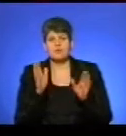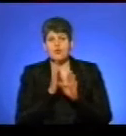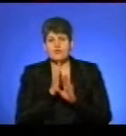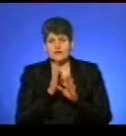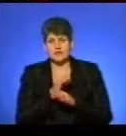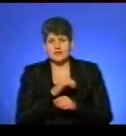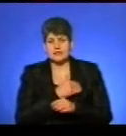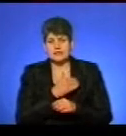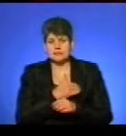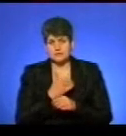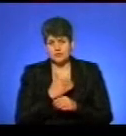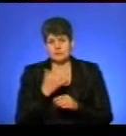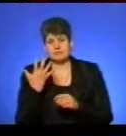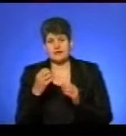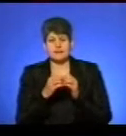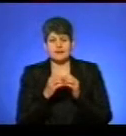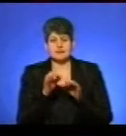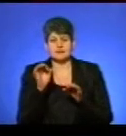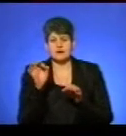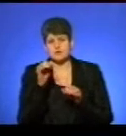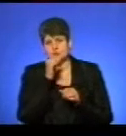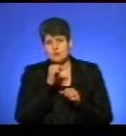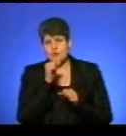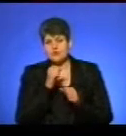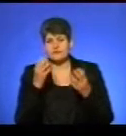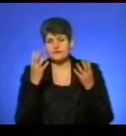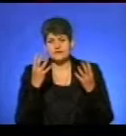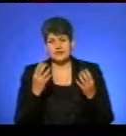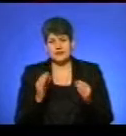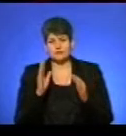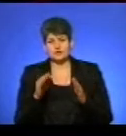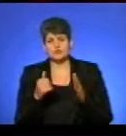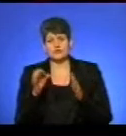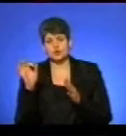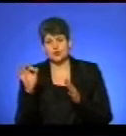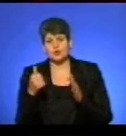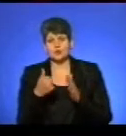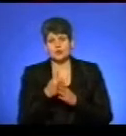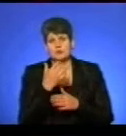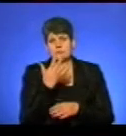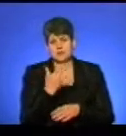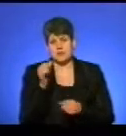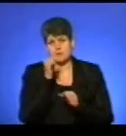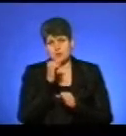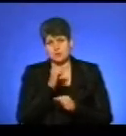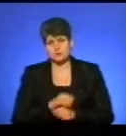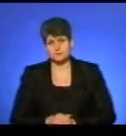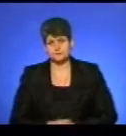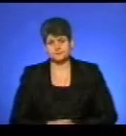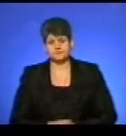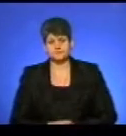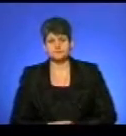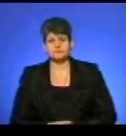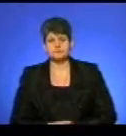температури коливатимуться в межах 5-10 градусів морозу. Дені становитимуть від 0 до 5 градусів нижче 0. Тарас Бурак,